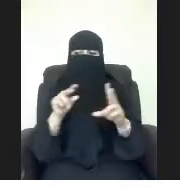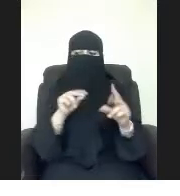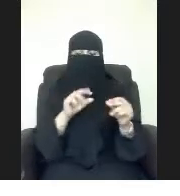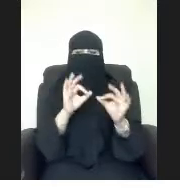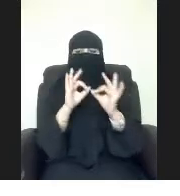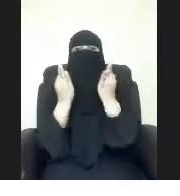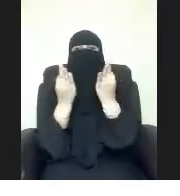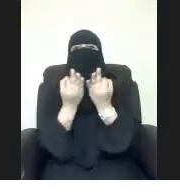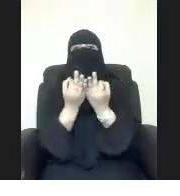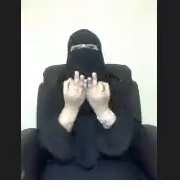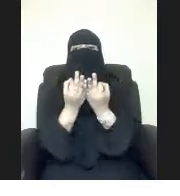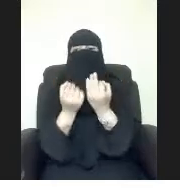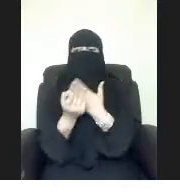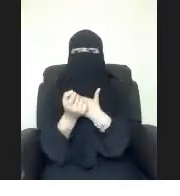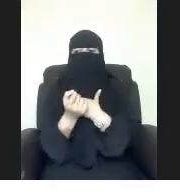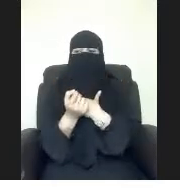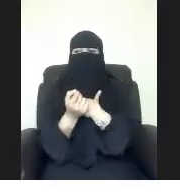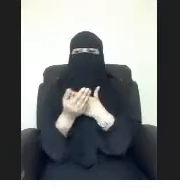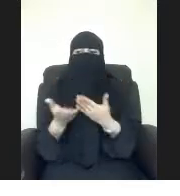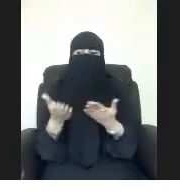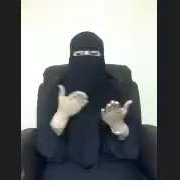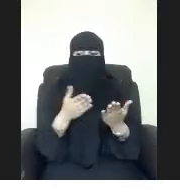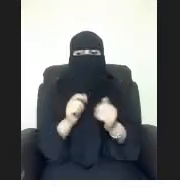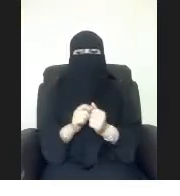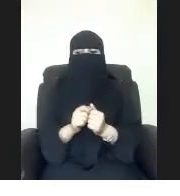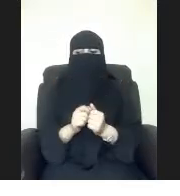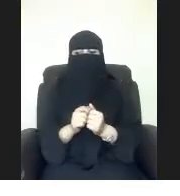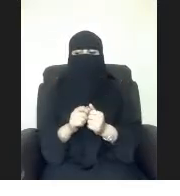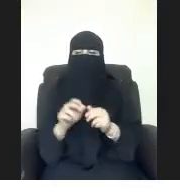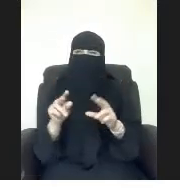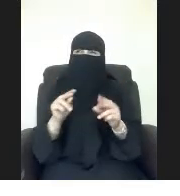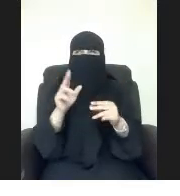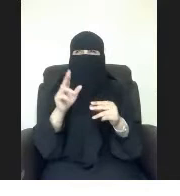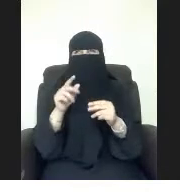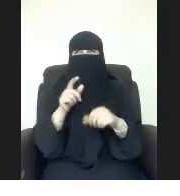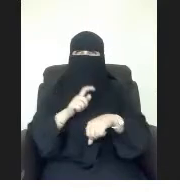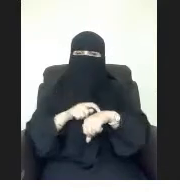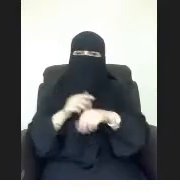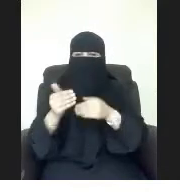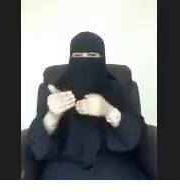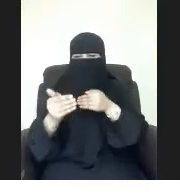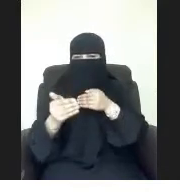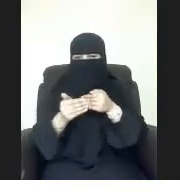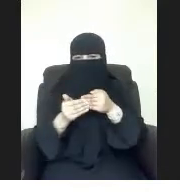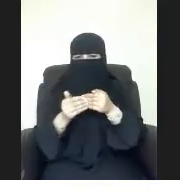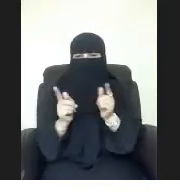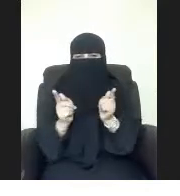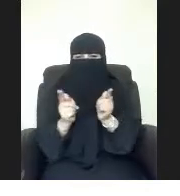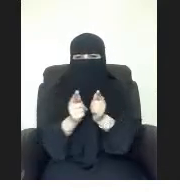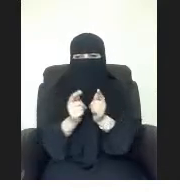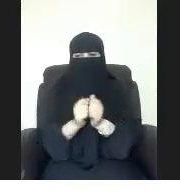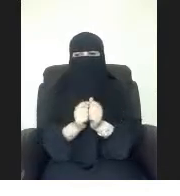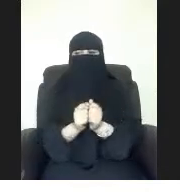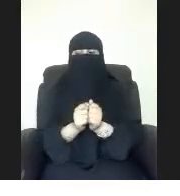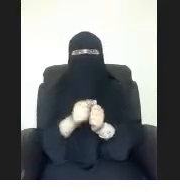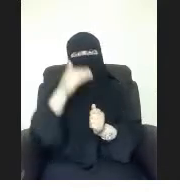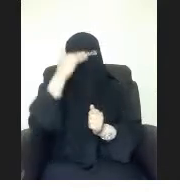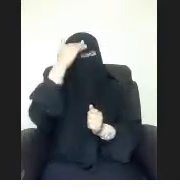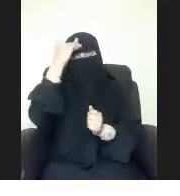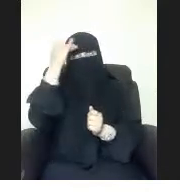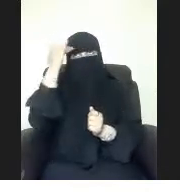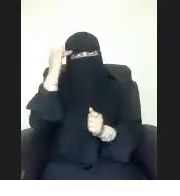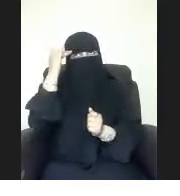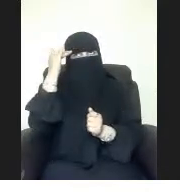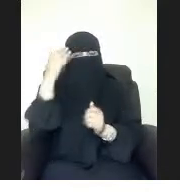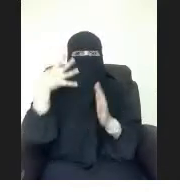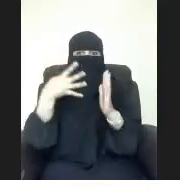الأهداف الرئيسية للتصميم التعليمي تقليل هذه المسافة لأقل قدر ممكن. الحقيقة من خلال خبرة درست في جامعة القصيم،